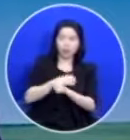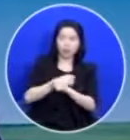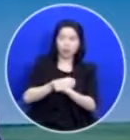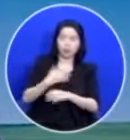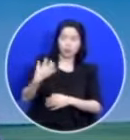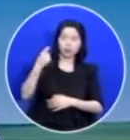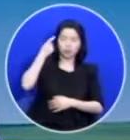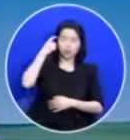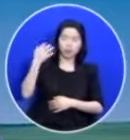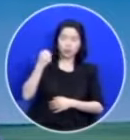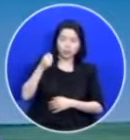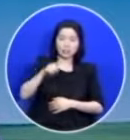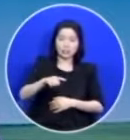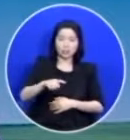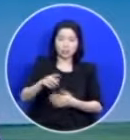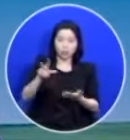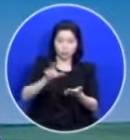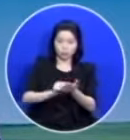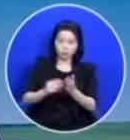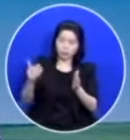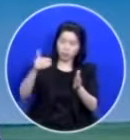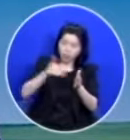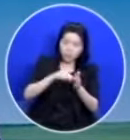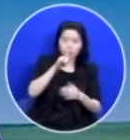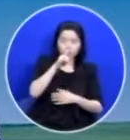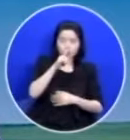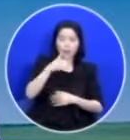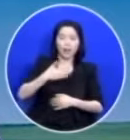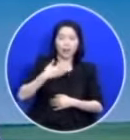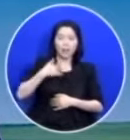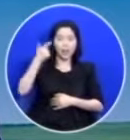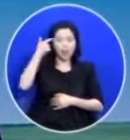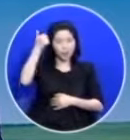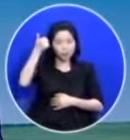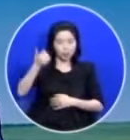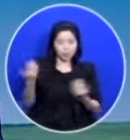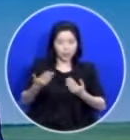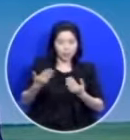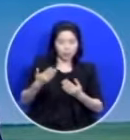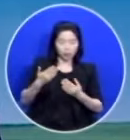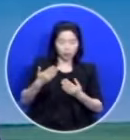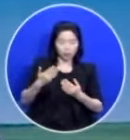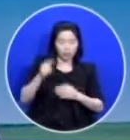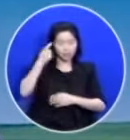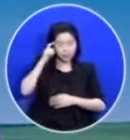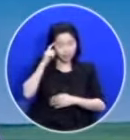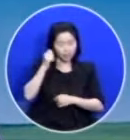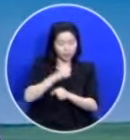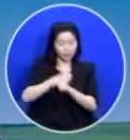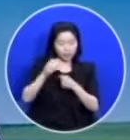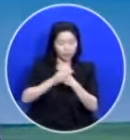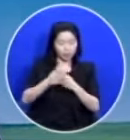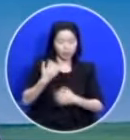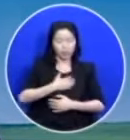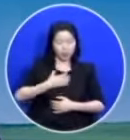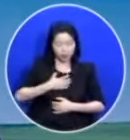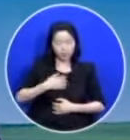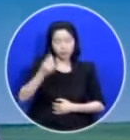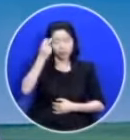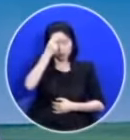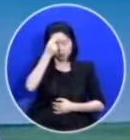문제에 봉착했고 내 목회라고 생각하니 근심도 염려도 스트레스도